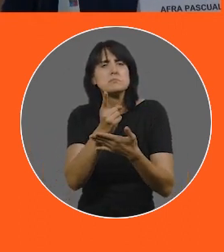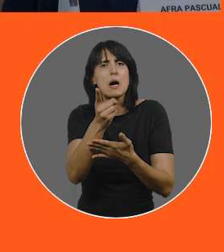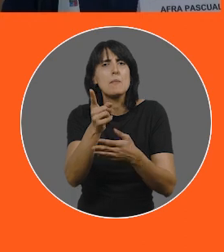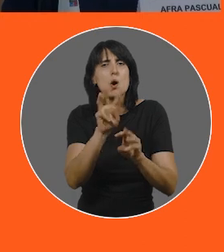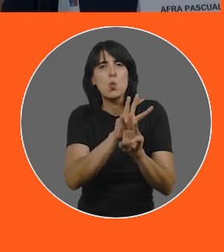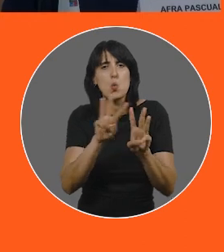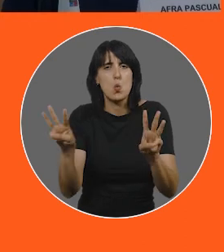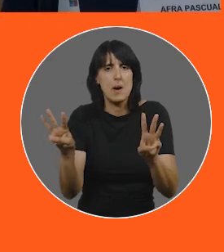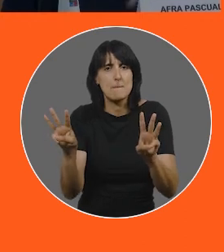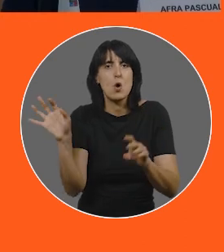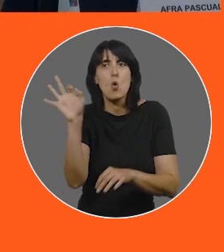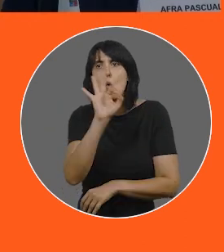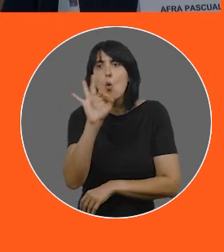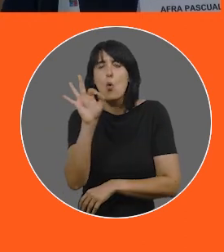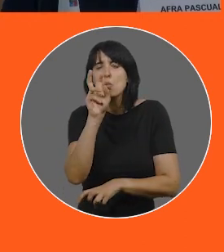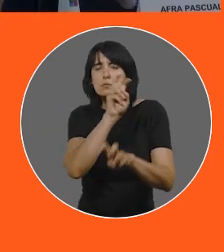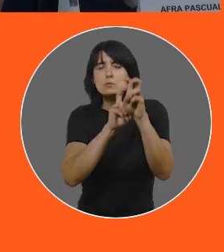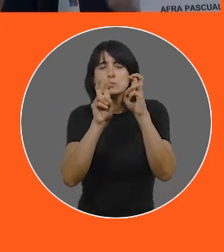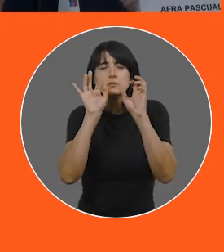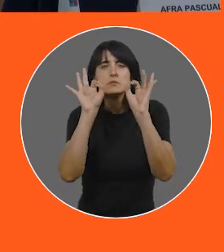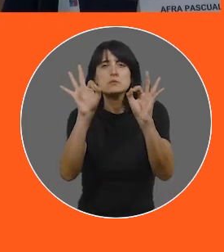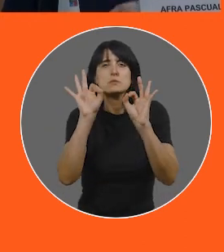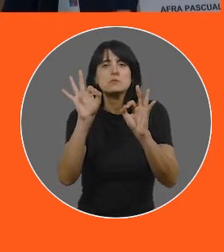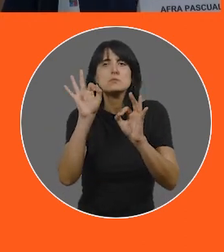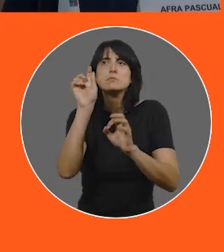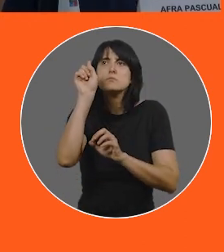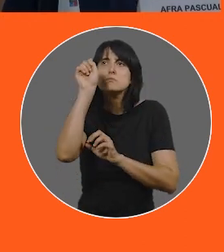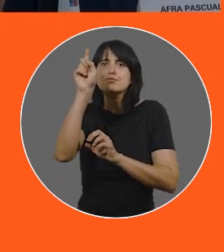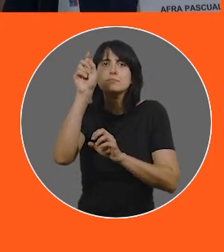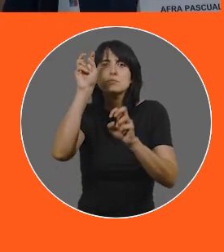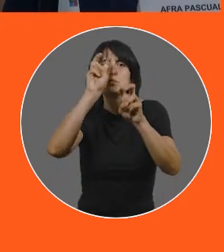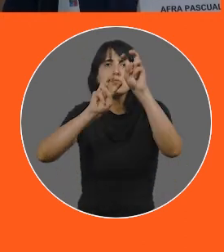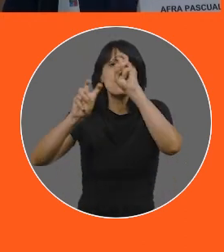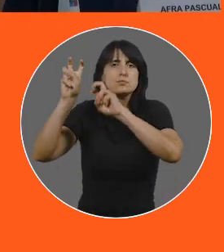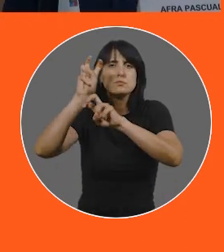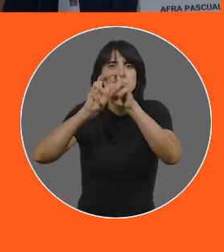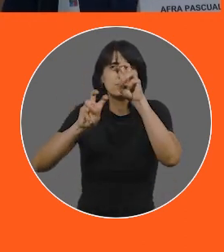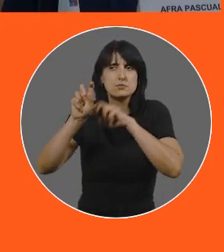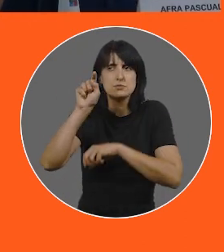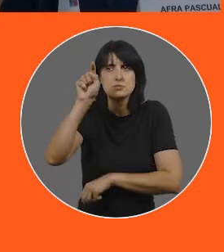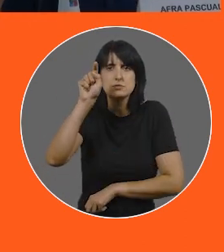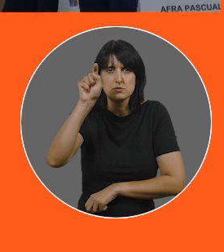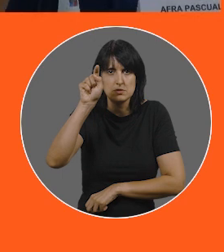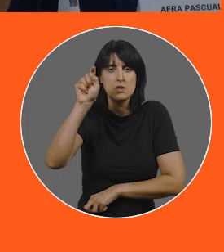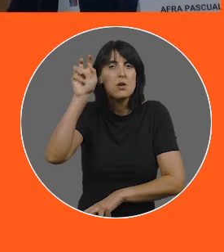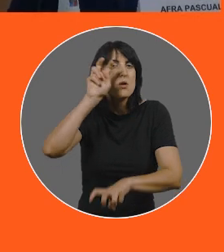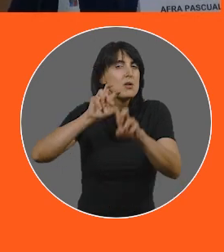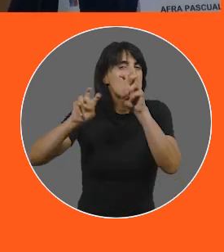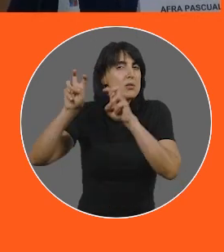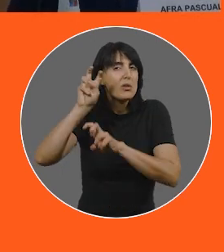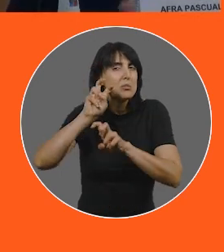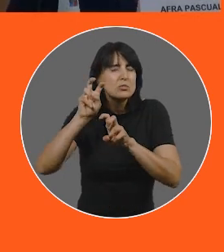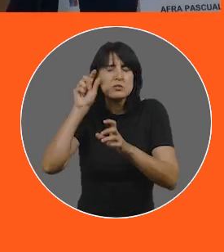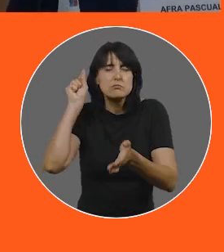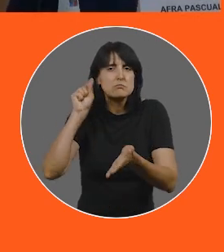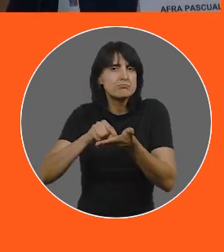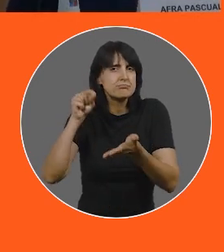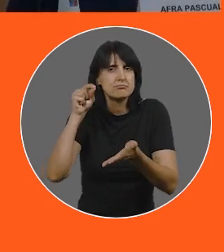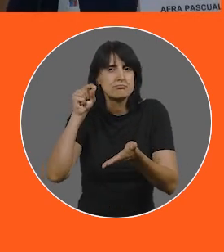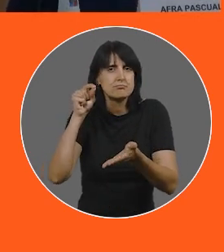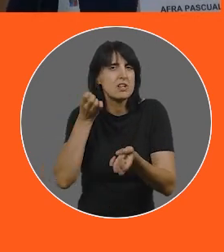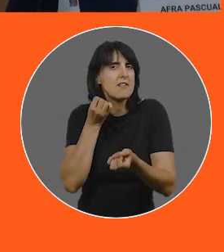web. O bé, quan vull una cosa molt concreta, utilitzo el cercador. Això em permet buscar